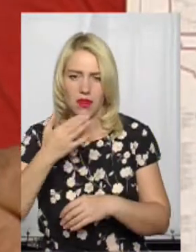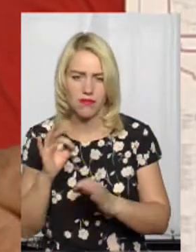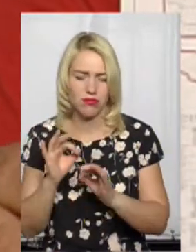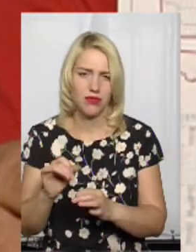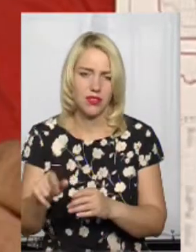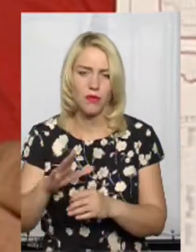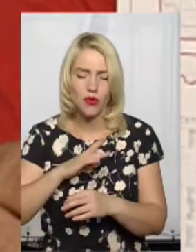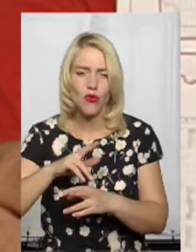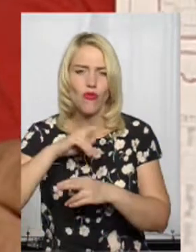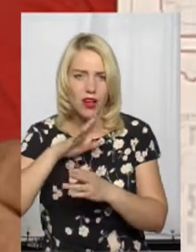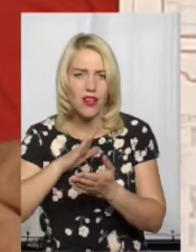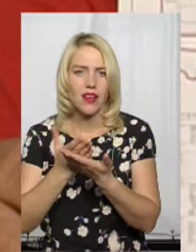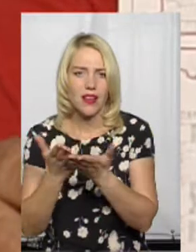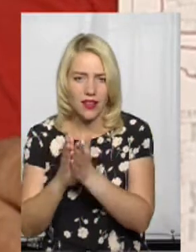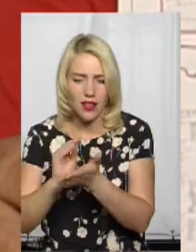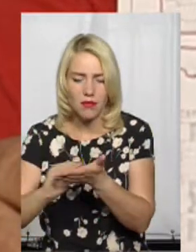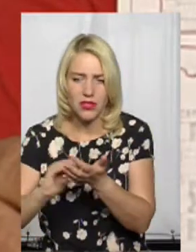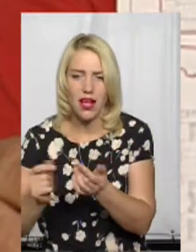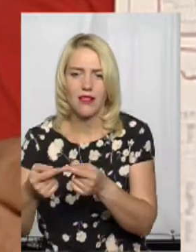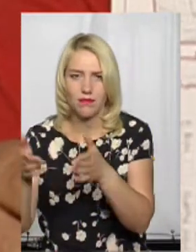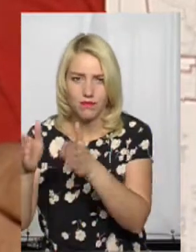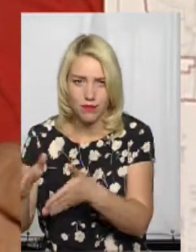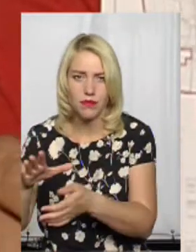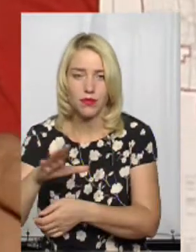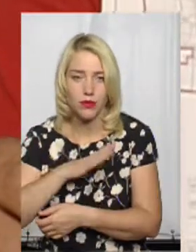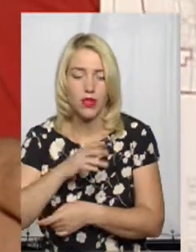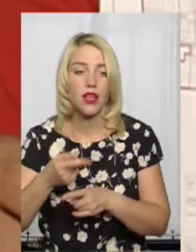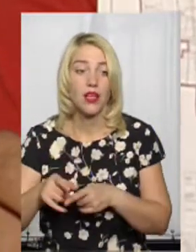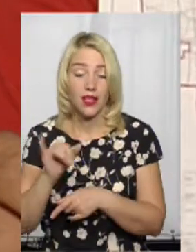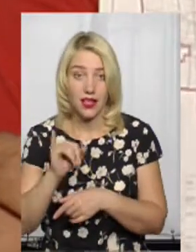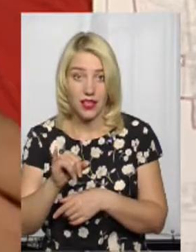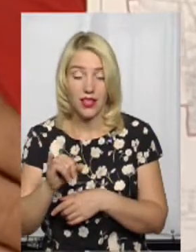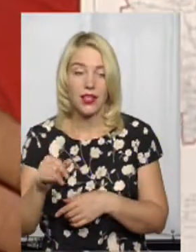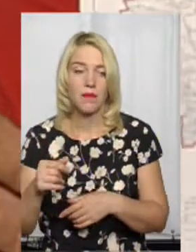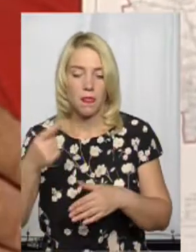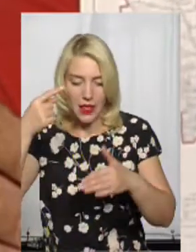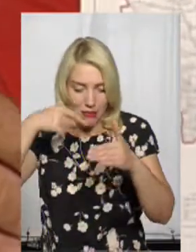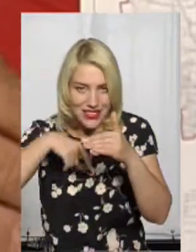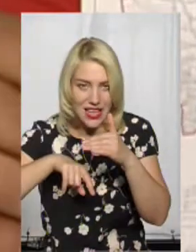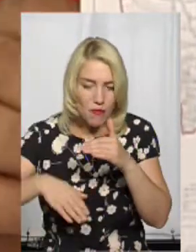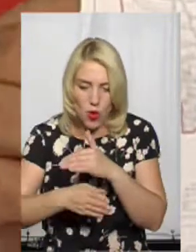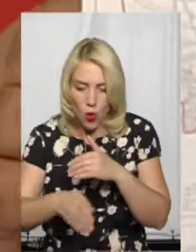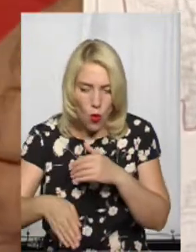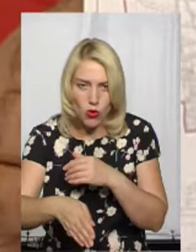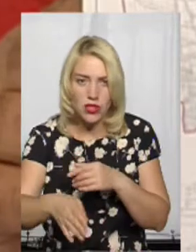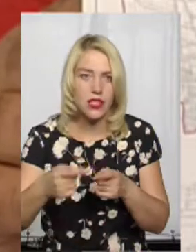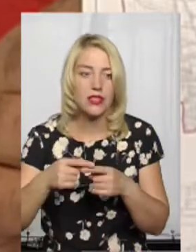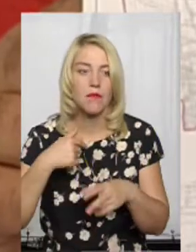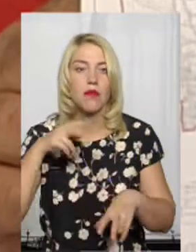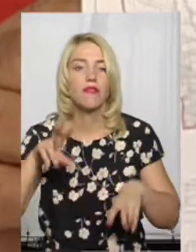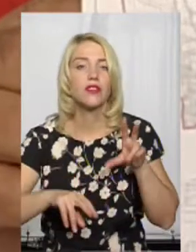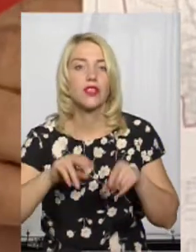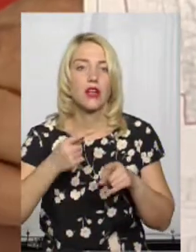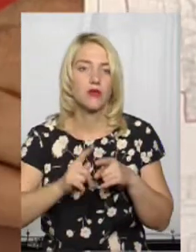про замки пізньосередньовічні укріплення спільні. Ось. І підземні комунікації, які ми вважаємо,